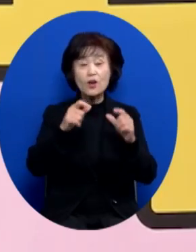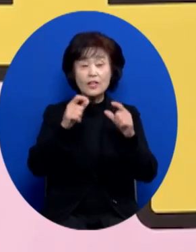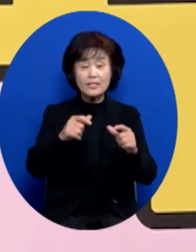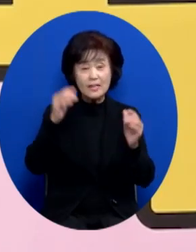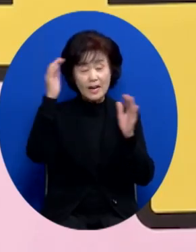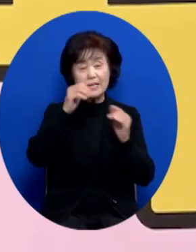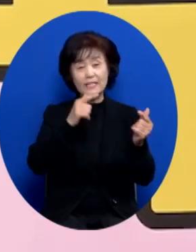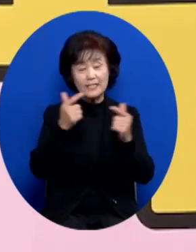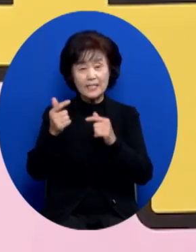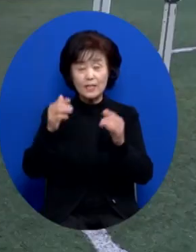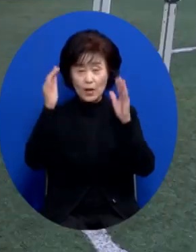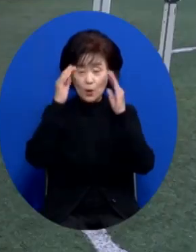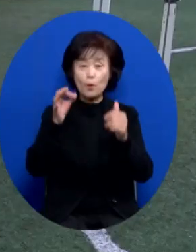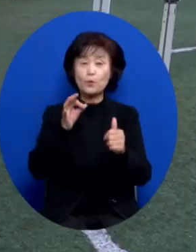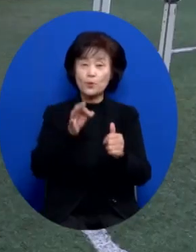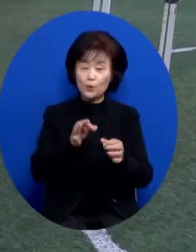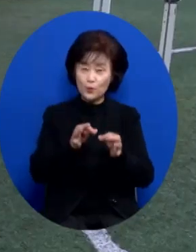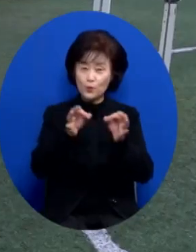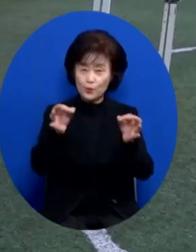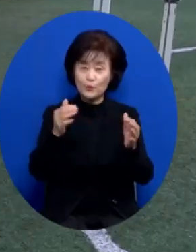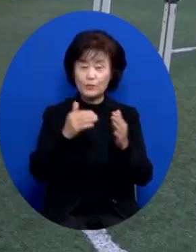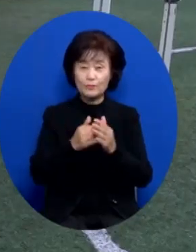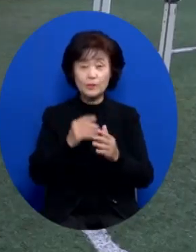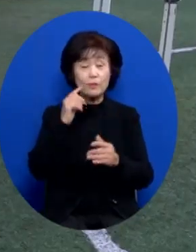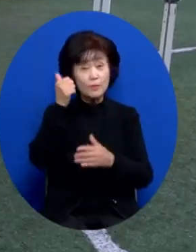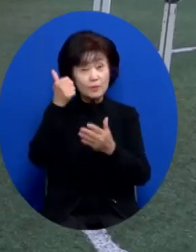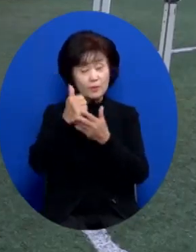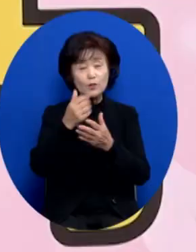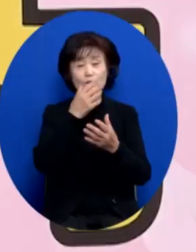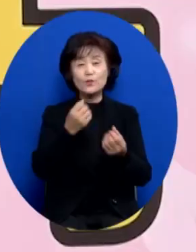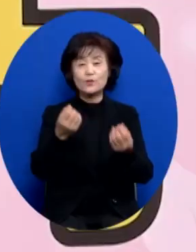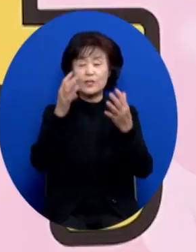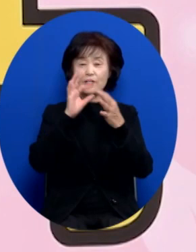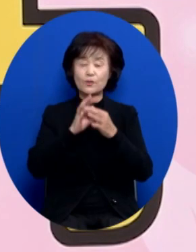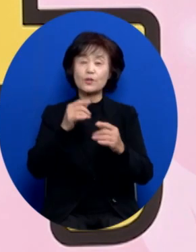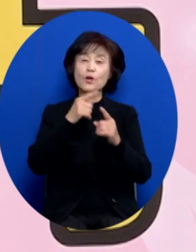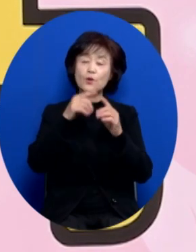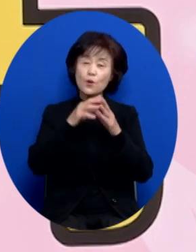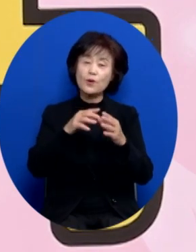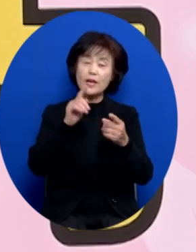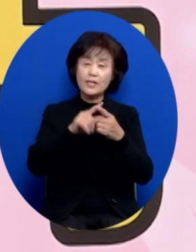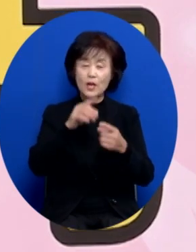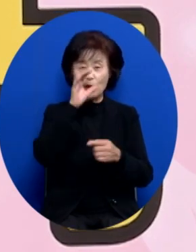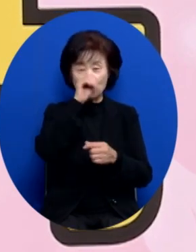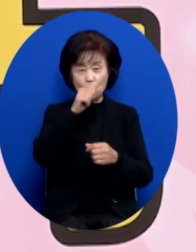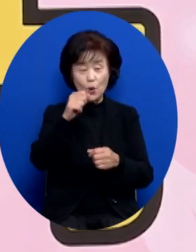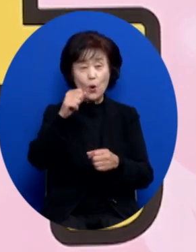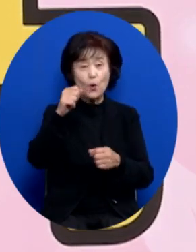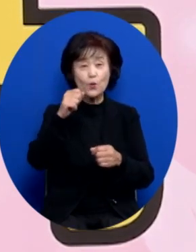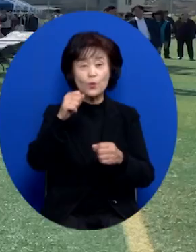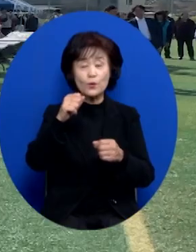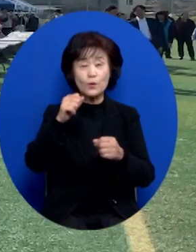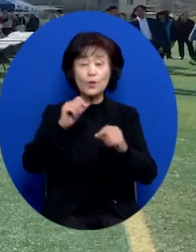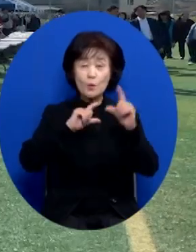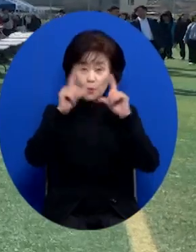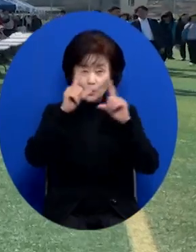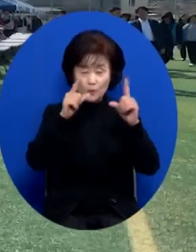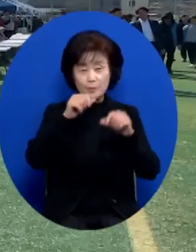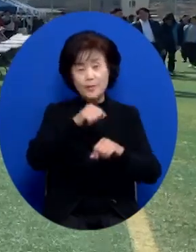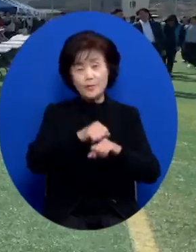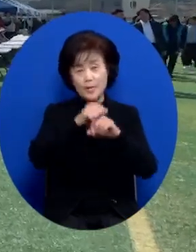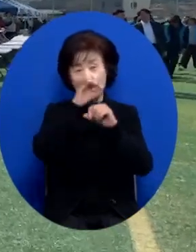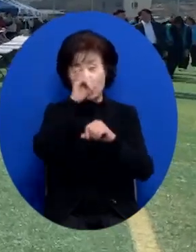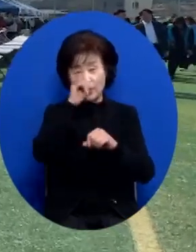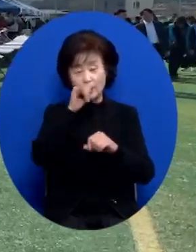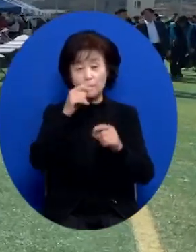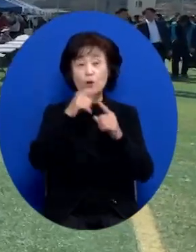수여했습니다. 지경교회 장철희 목사는 축제를 통해 교회에 대한 좋은 이미지가 쌓이고 있다며 이번 축제도 교회의 가치를